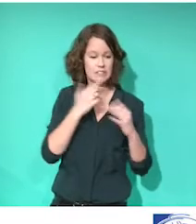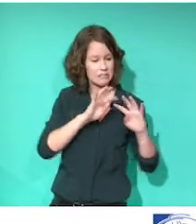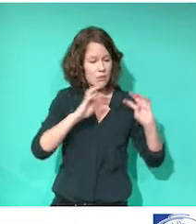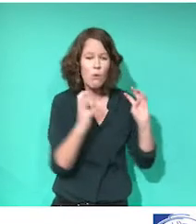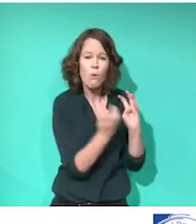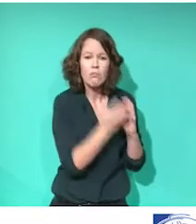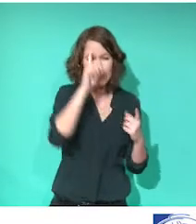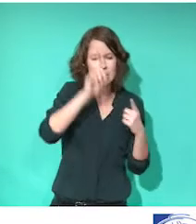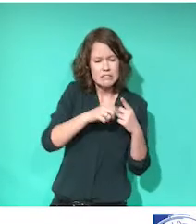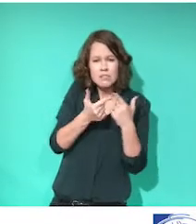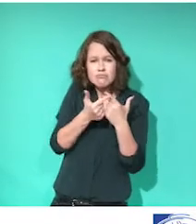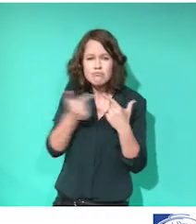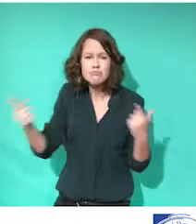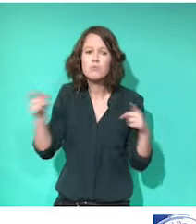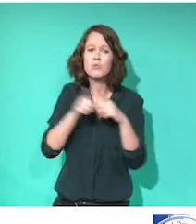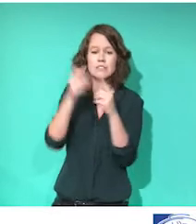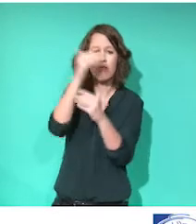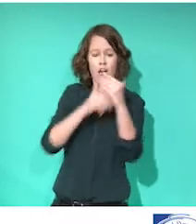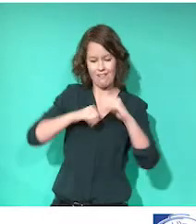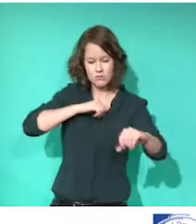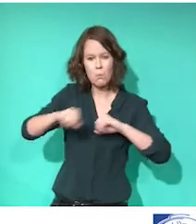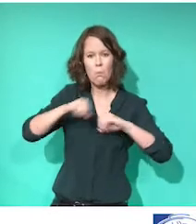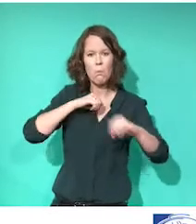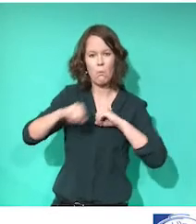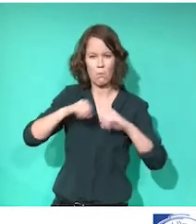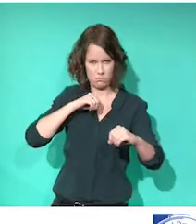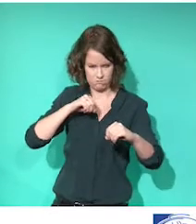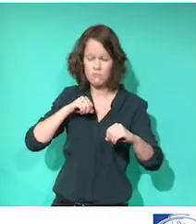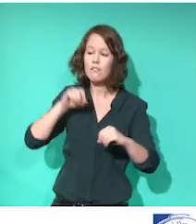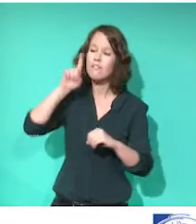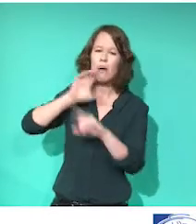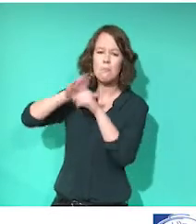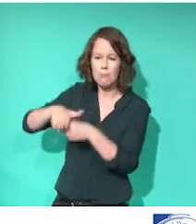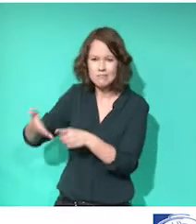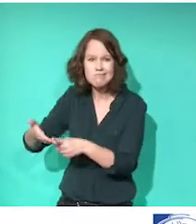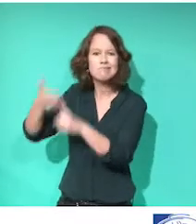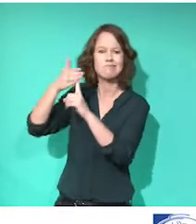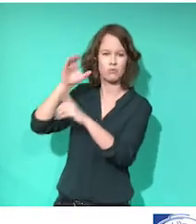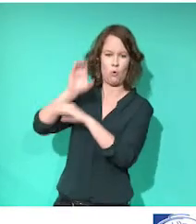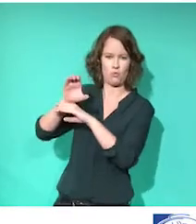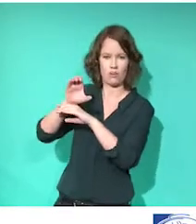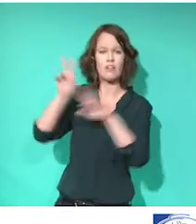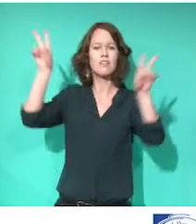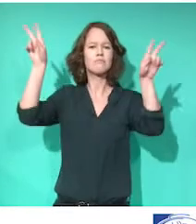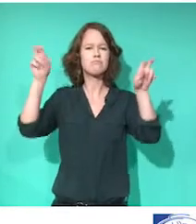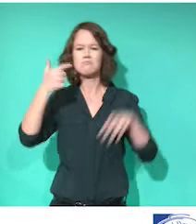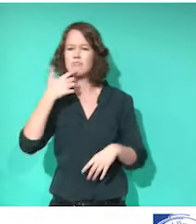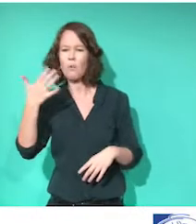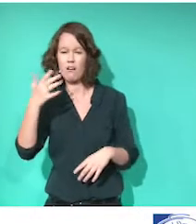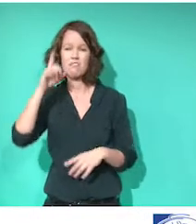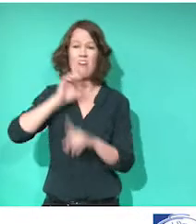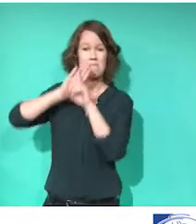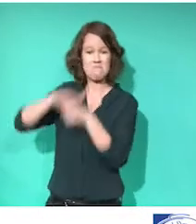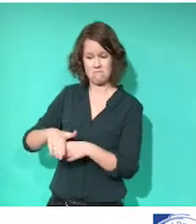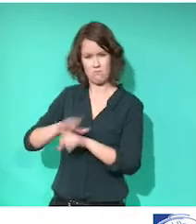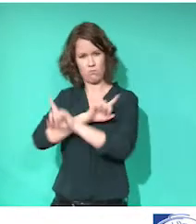et de mobilisation contre le sexisme et son magnifique slogan. Sexisme, c'est pas mon genre, c'est